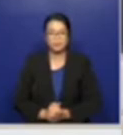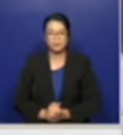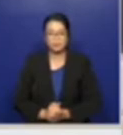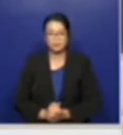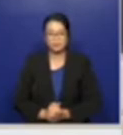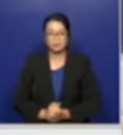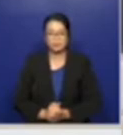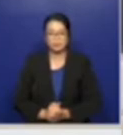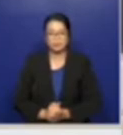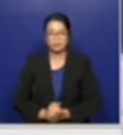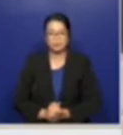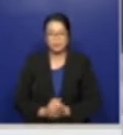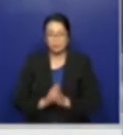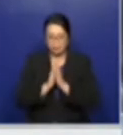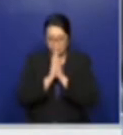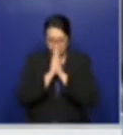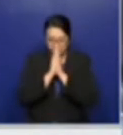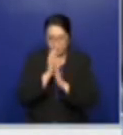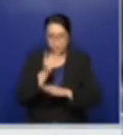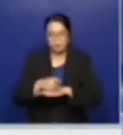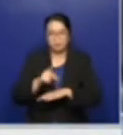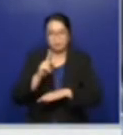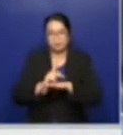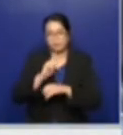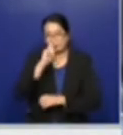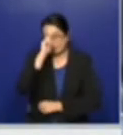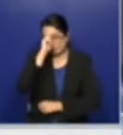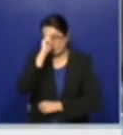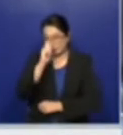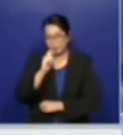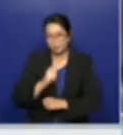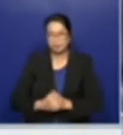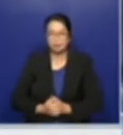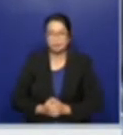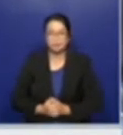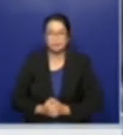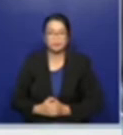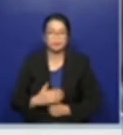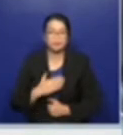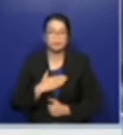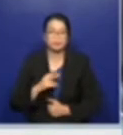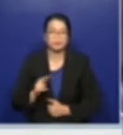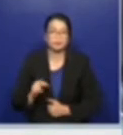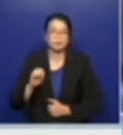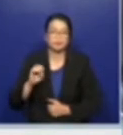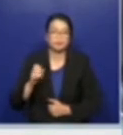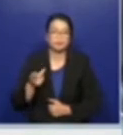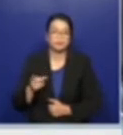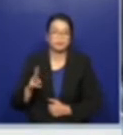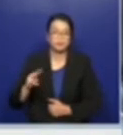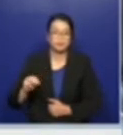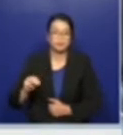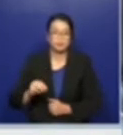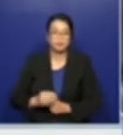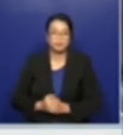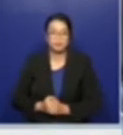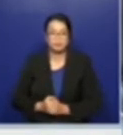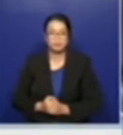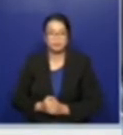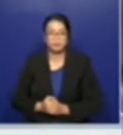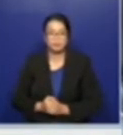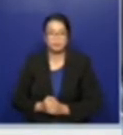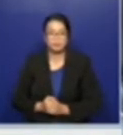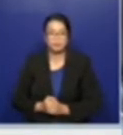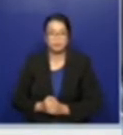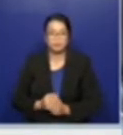กราบเรียนท่านประธานสภาผู้แทนราษฎรที่เคารพกระผมนายนิคมบุญวิเศษสมาชิกสภาผู้แทนรา